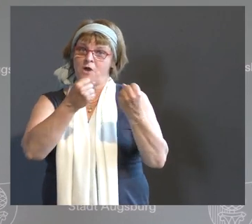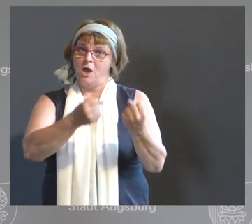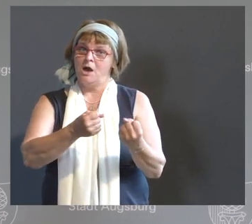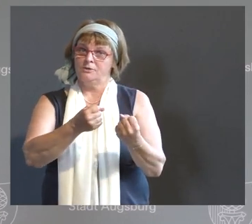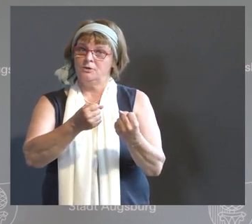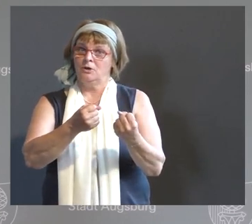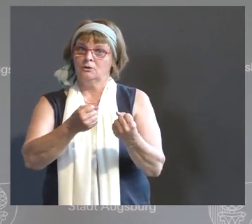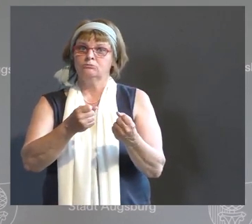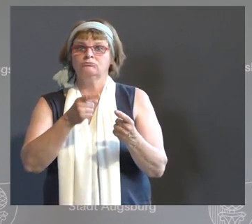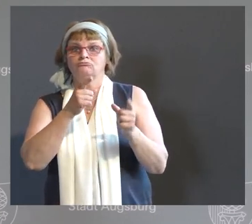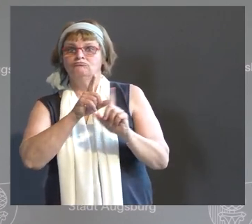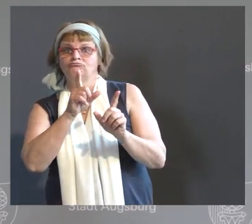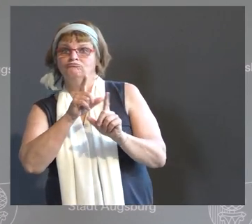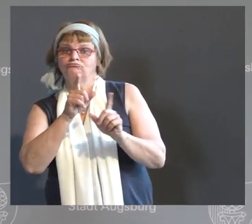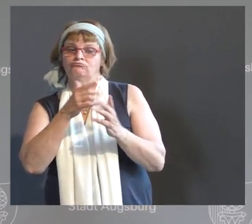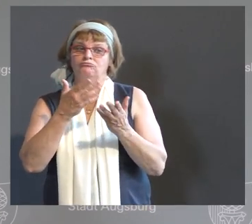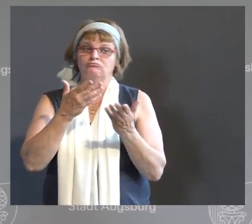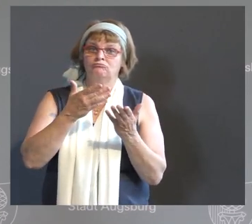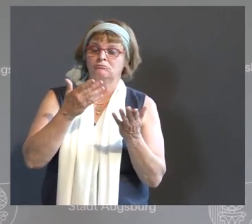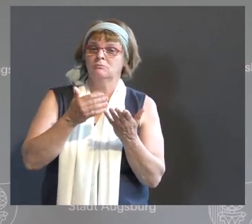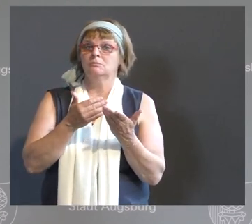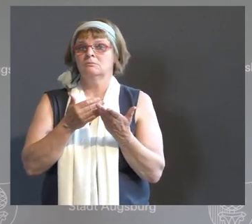und hier Ruhe in die Innenstadt zu bringen,